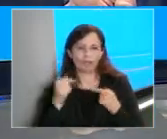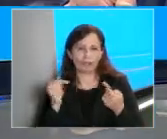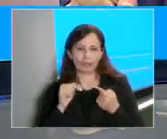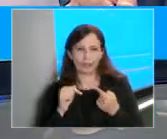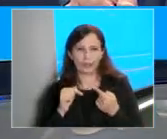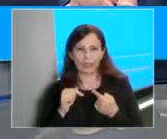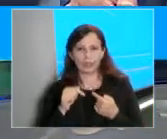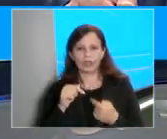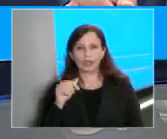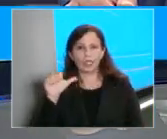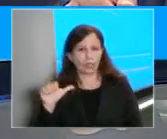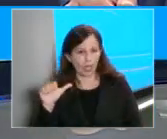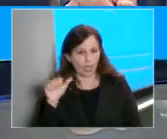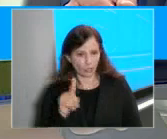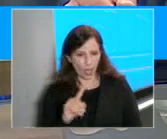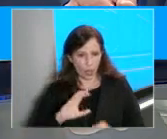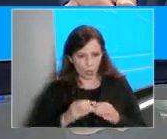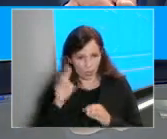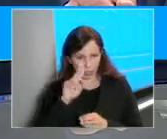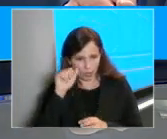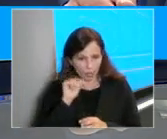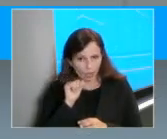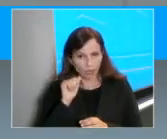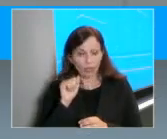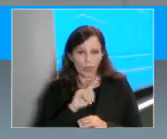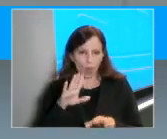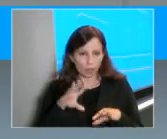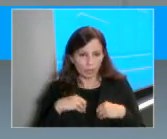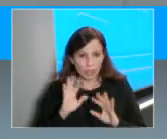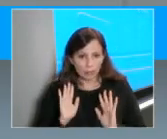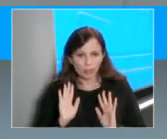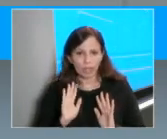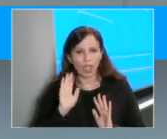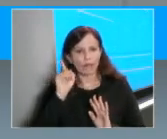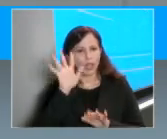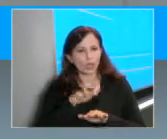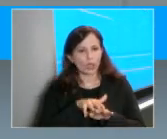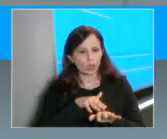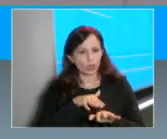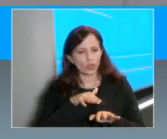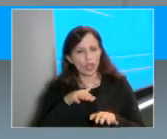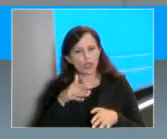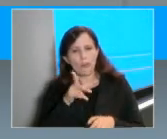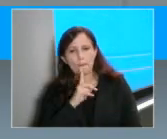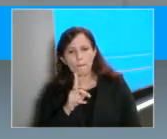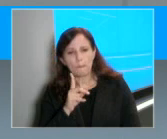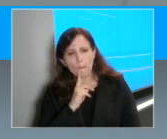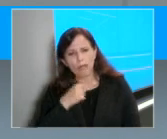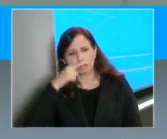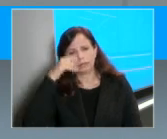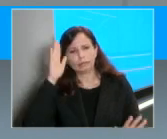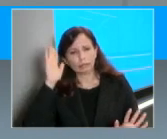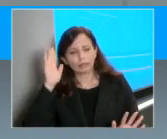נכון שאתה לא איש כחול לבן, ובוודאי יש לך גם כמה השגות אליהם, אבל יש תחושה שכחול לבן מעט זכוכים בסוף השבוע